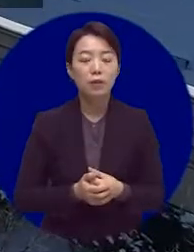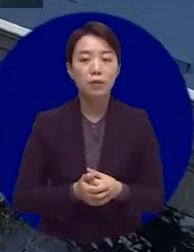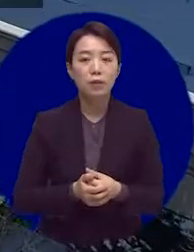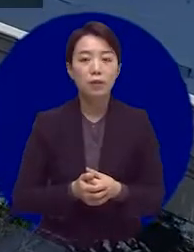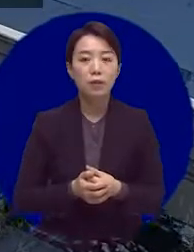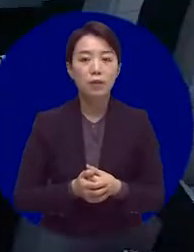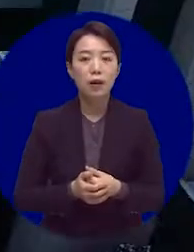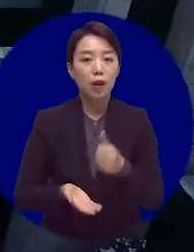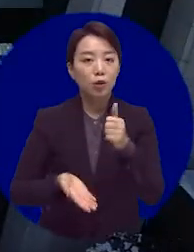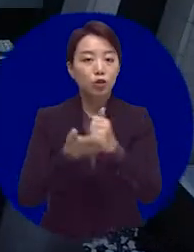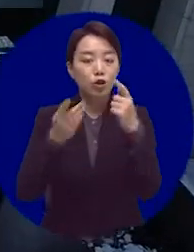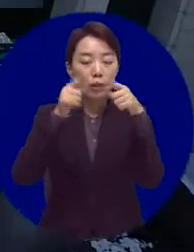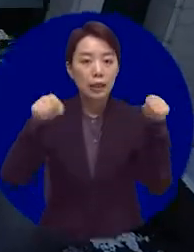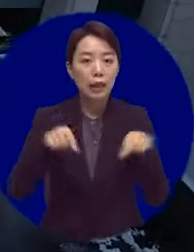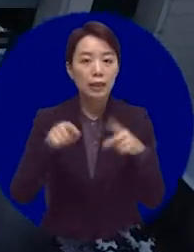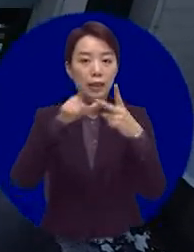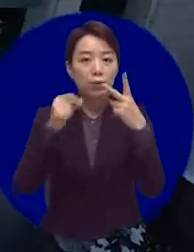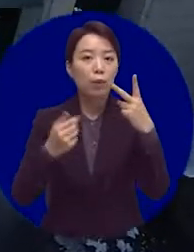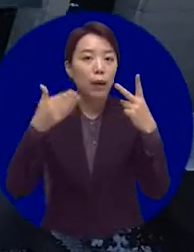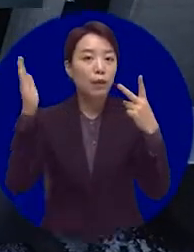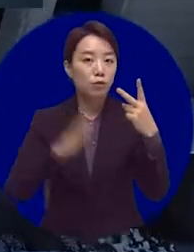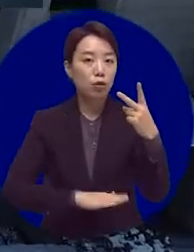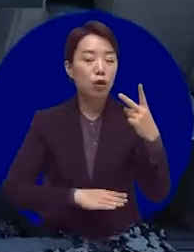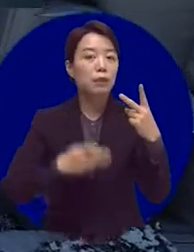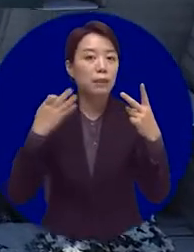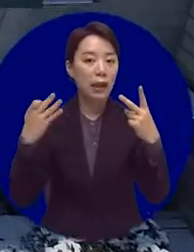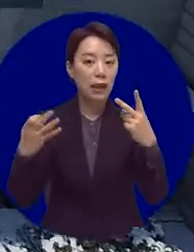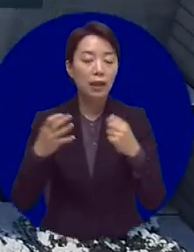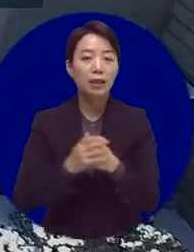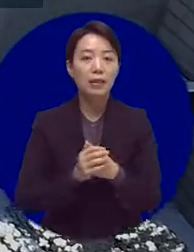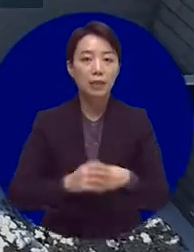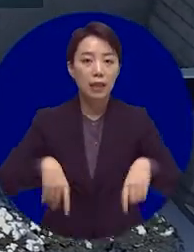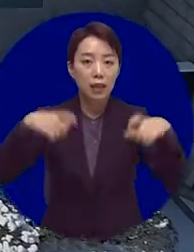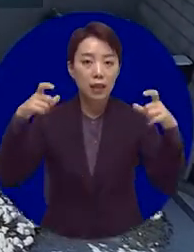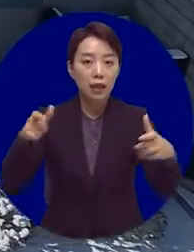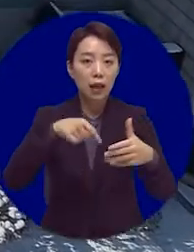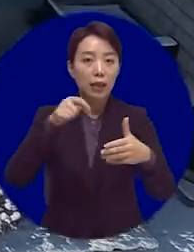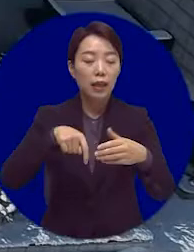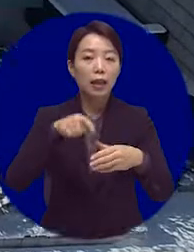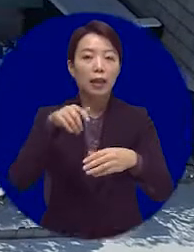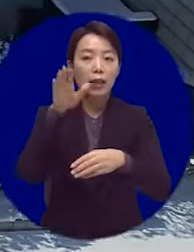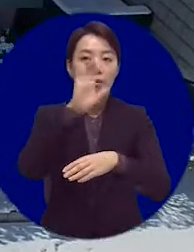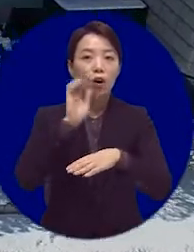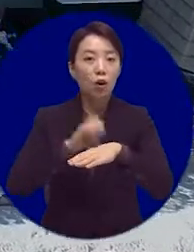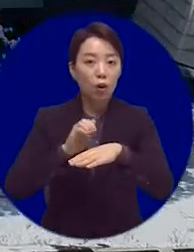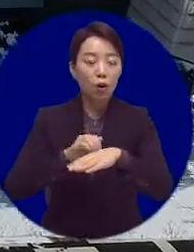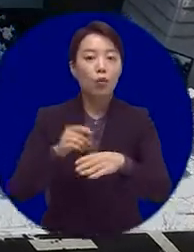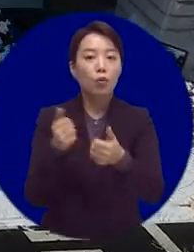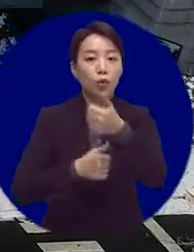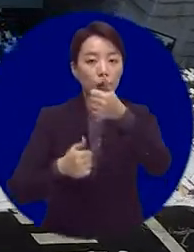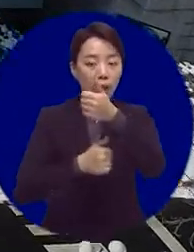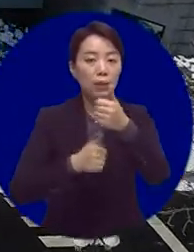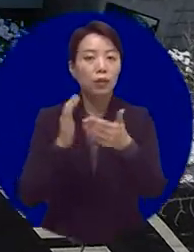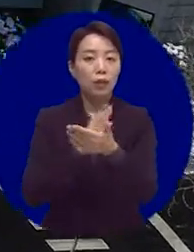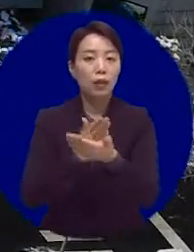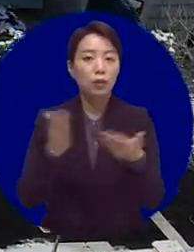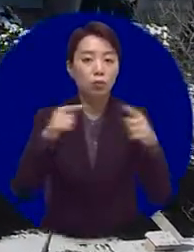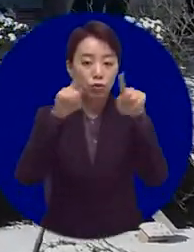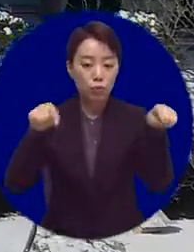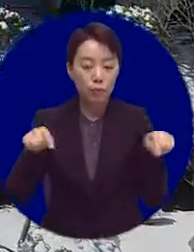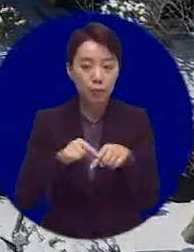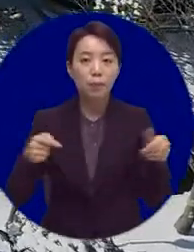합니다. 추천장은 2월 8일부터 14일까지 관할 선거구 선거관리위원회에서 검인에